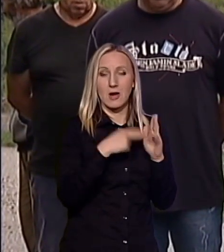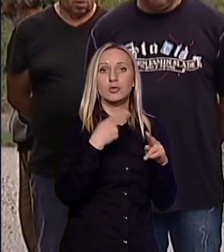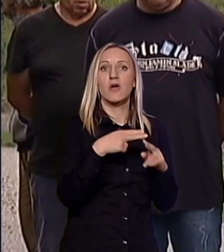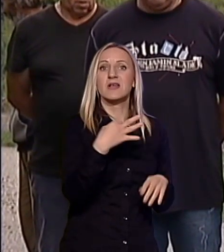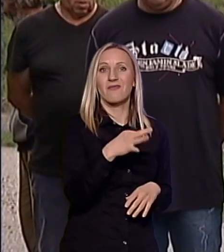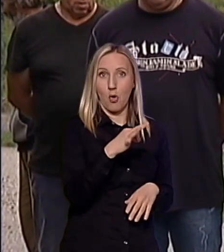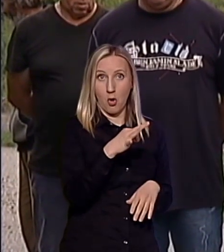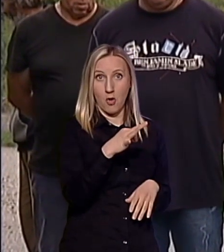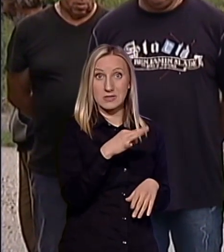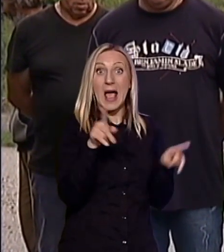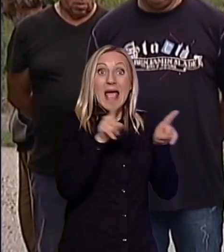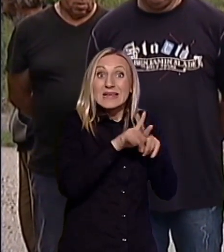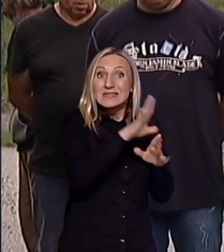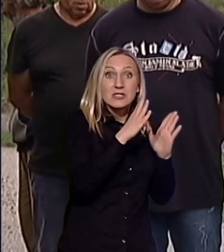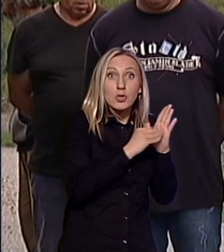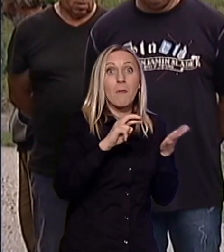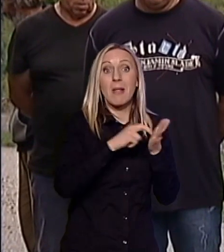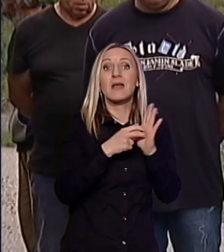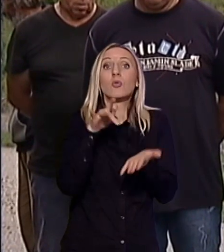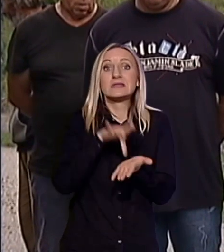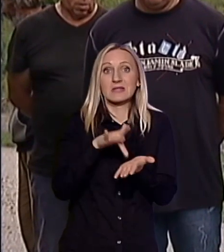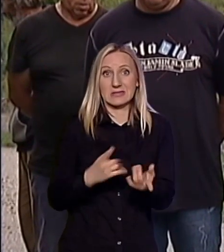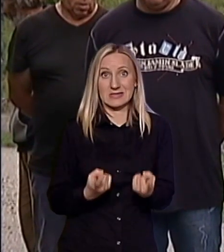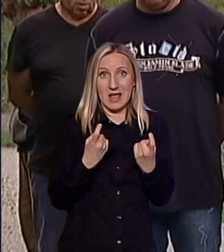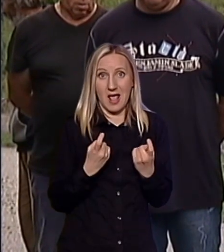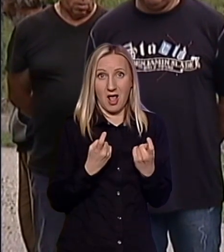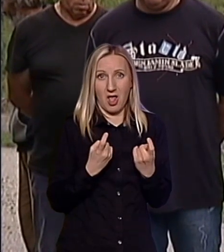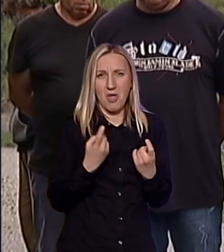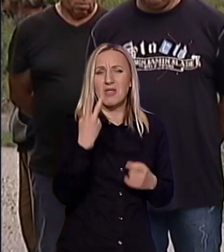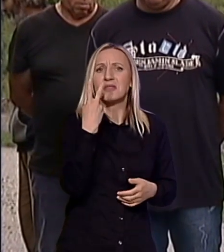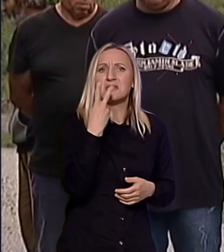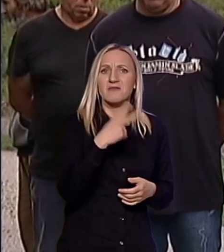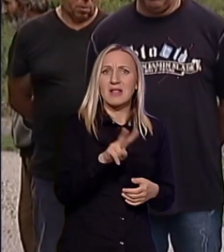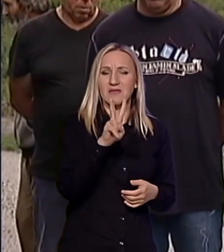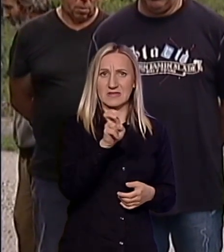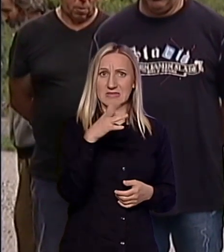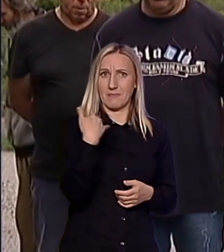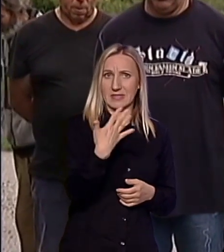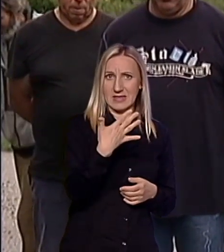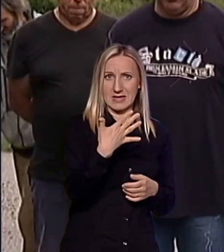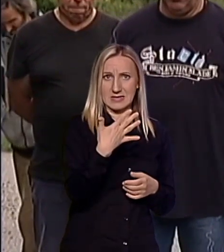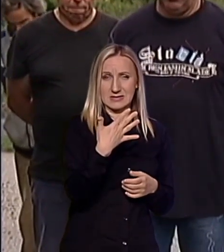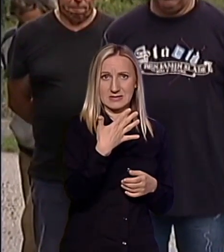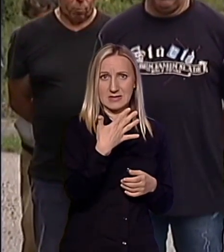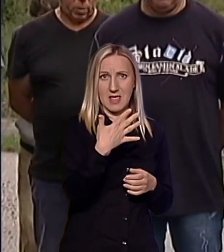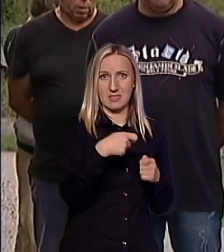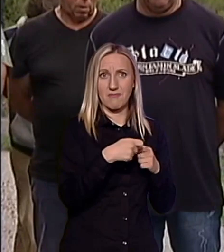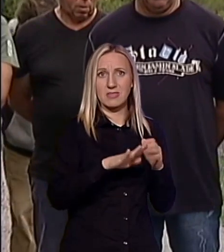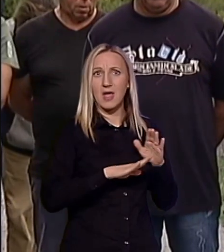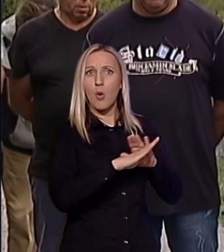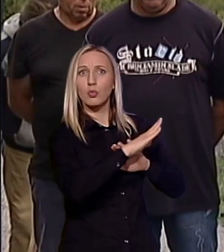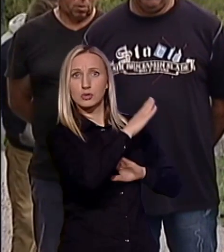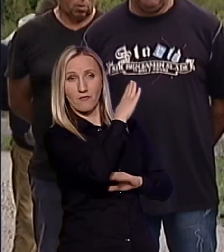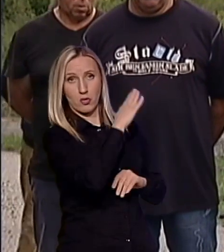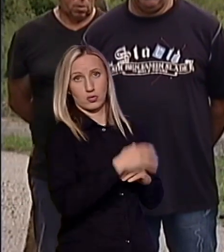planirana u sredini sela sa vodozahvatom uzvodno još 2250 metra. Tako da bi